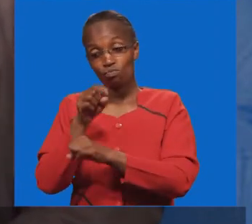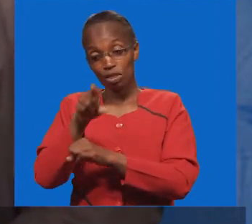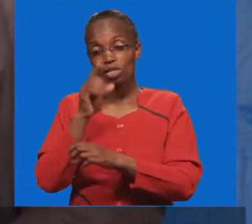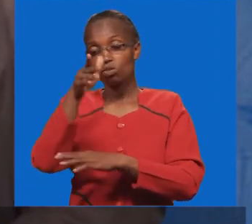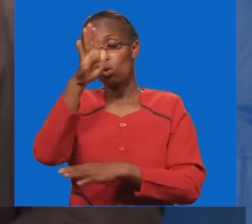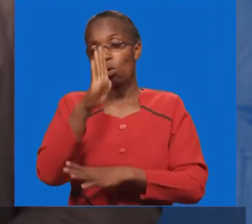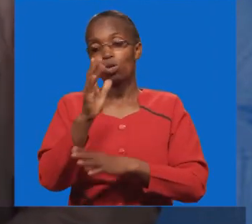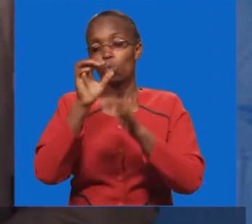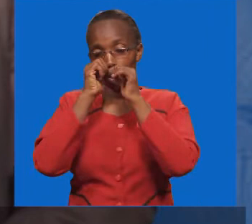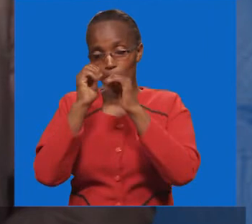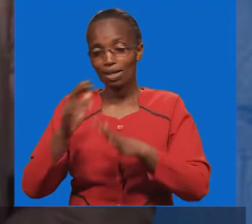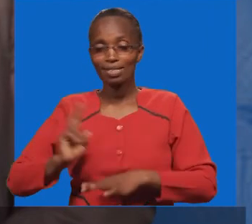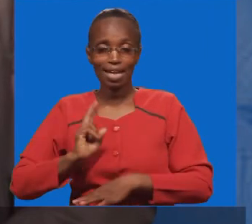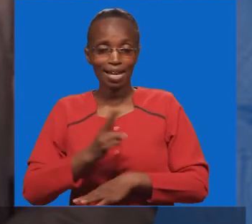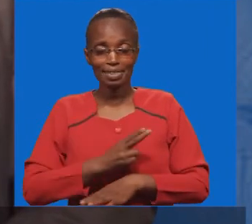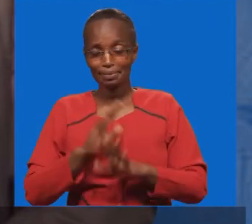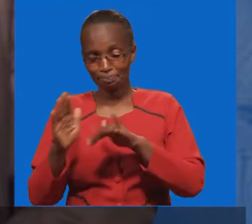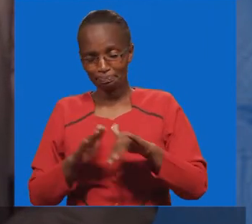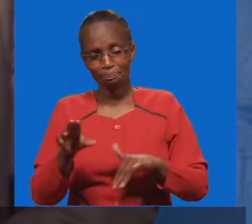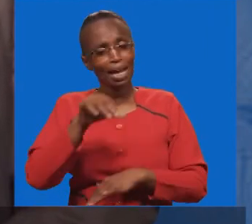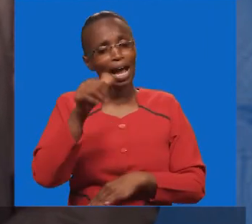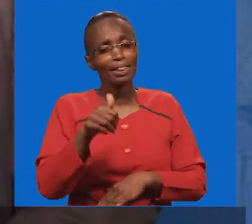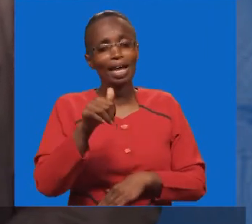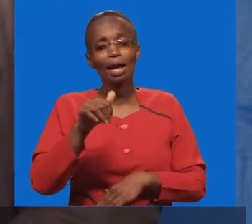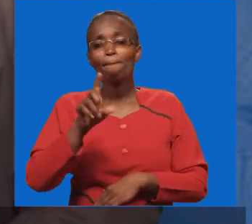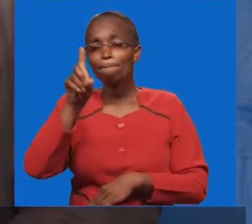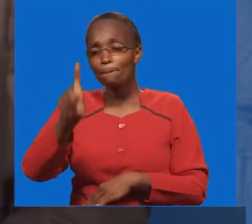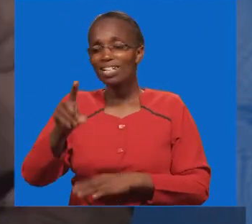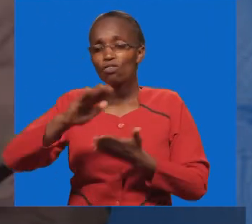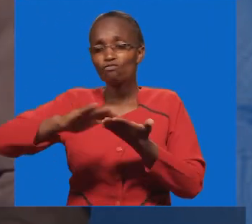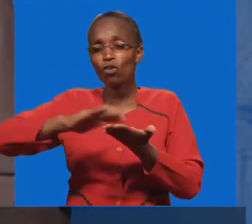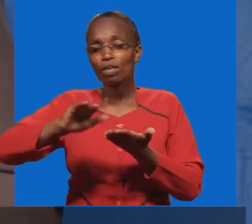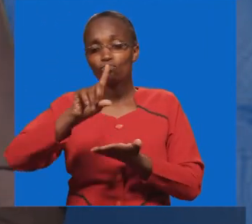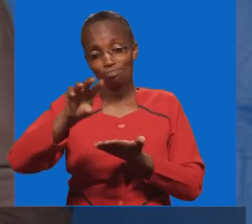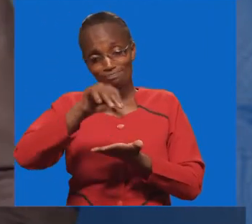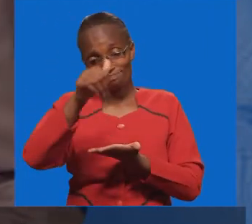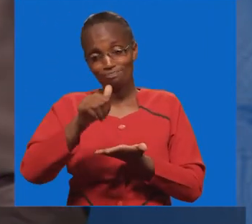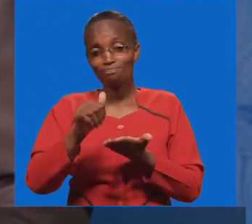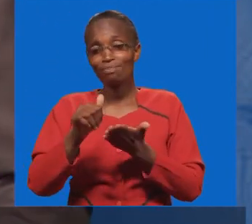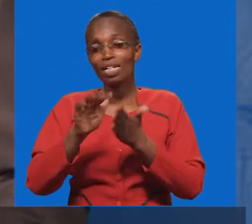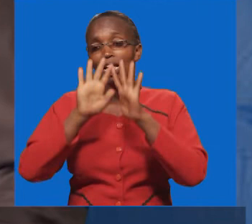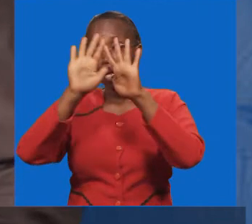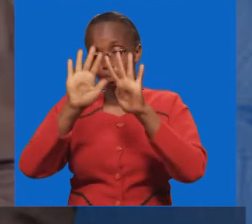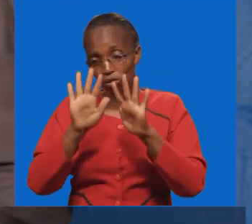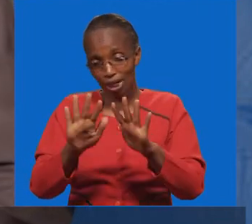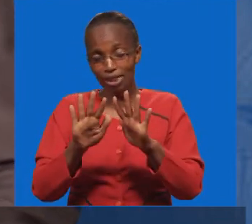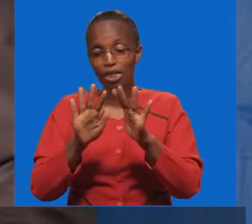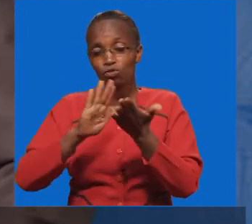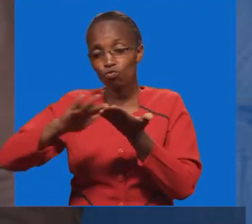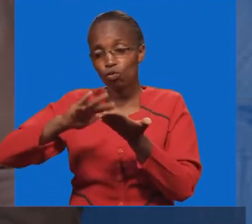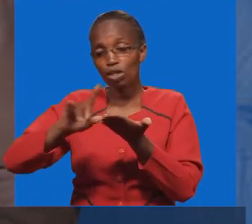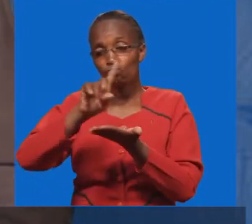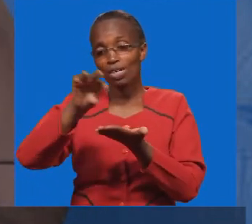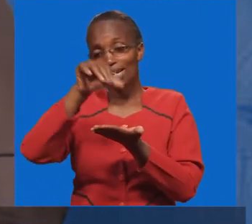Let's do that and God will bless us. What else can do to sustain our love? Let's forgive